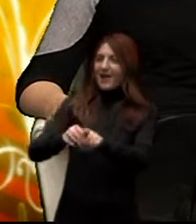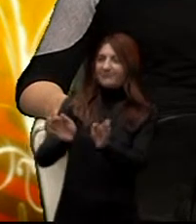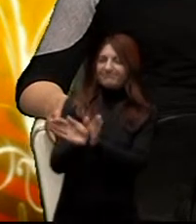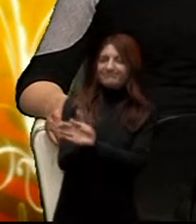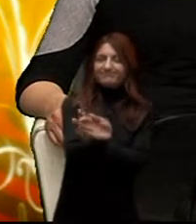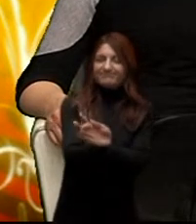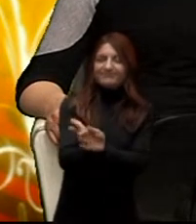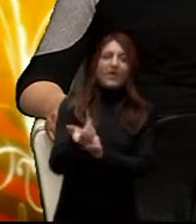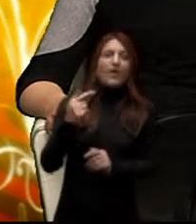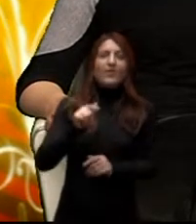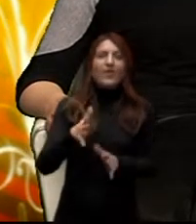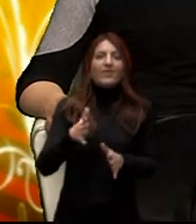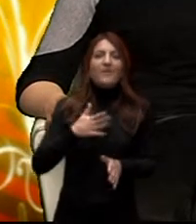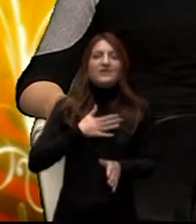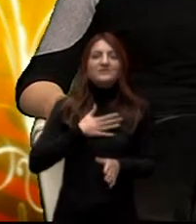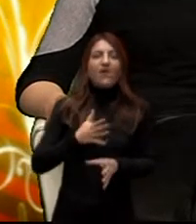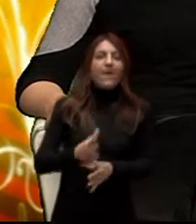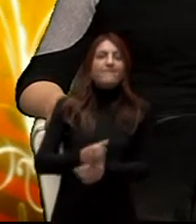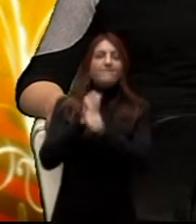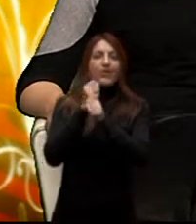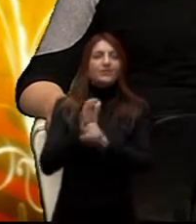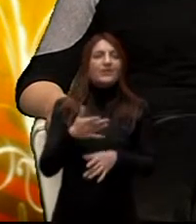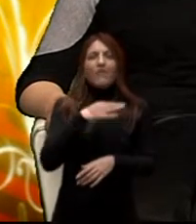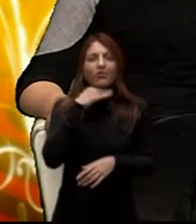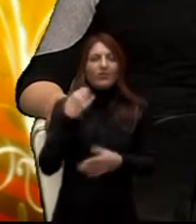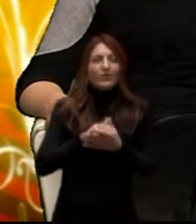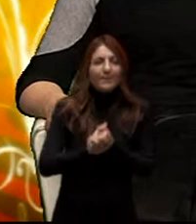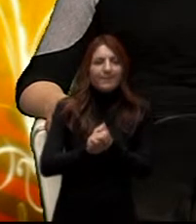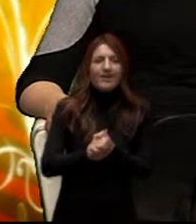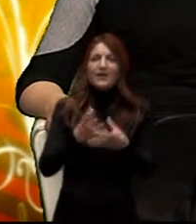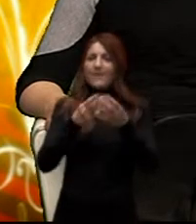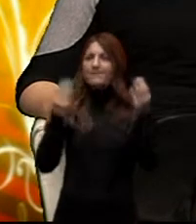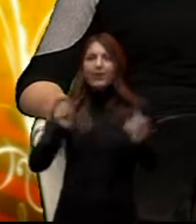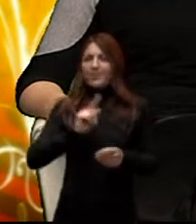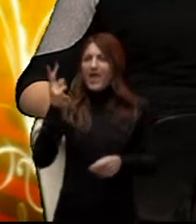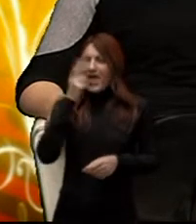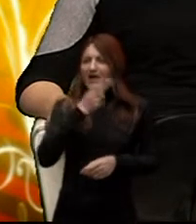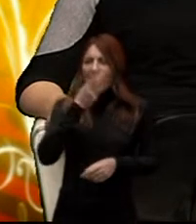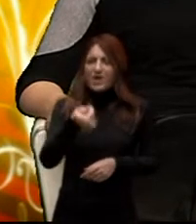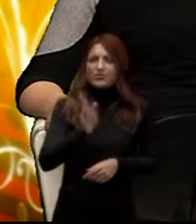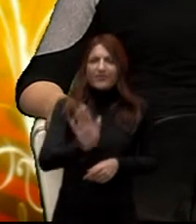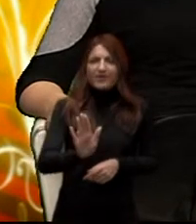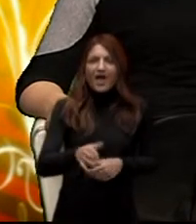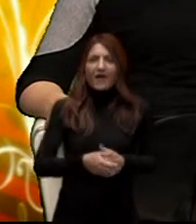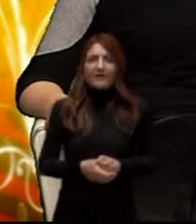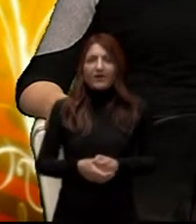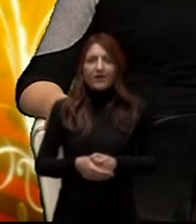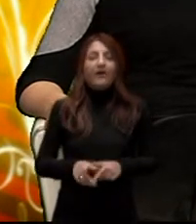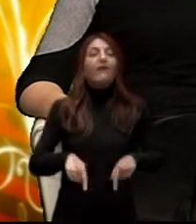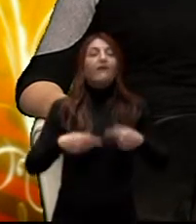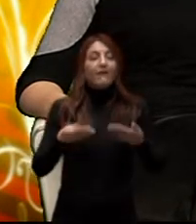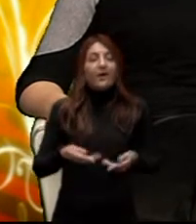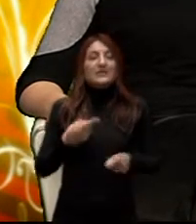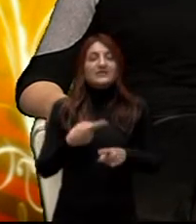zbog toga niti nemaju nekakvu socijalnu podršku. Znači, nemaju dovoljno prijatelja, ljudi ih ne razumiju ili njihovi vršnjaci ih ne razumiju. I zbog